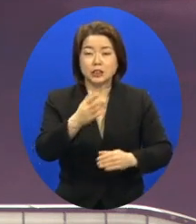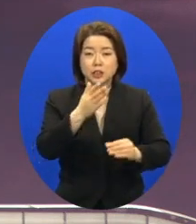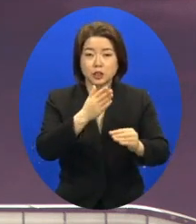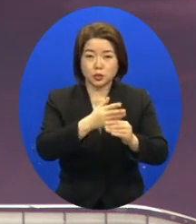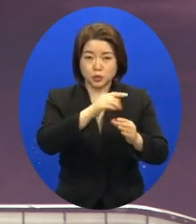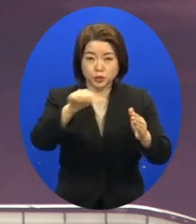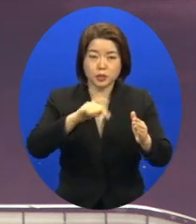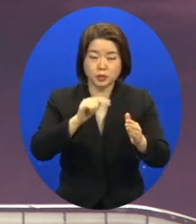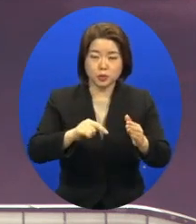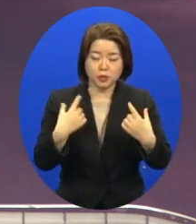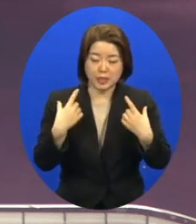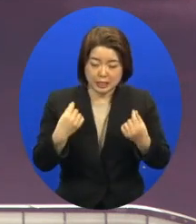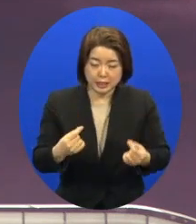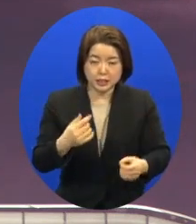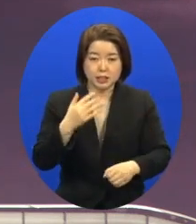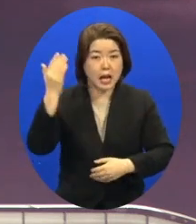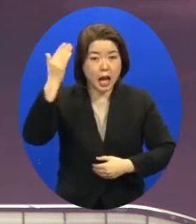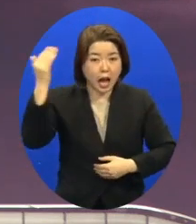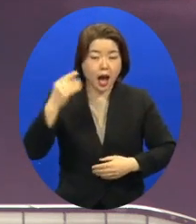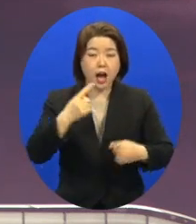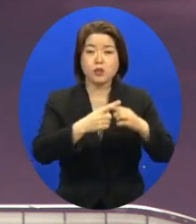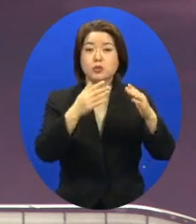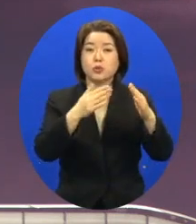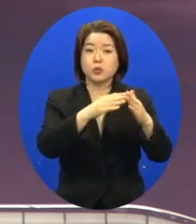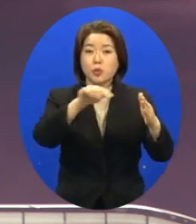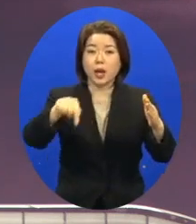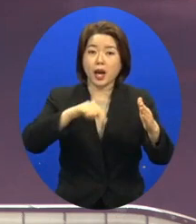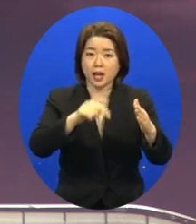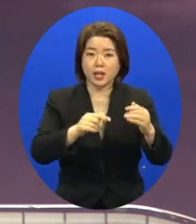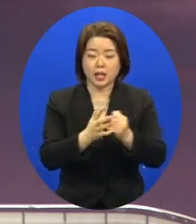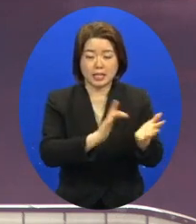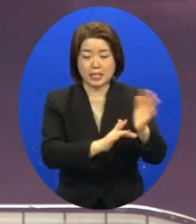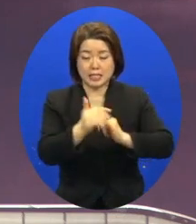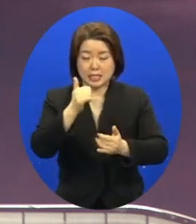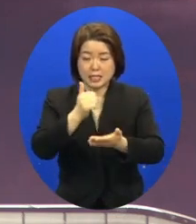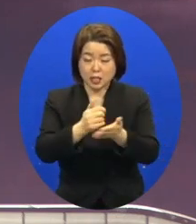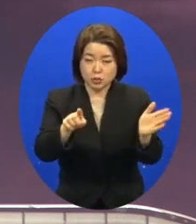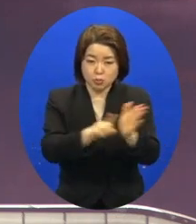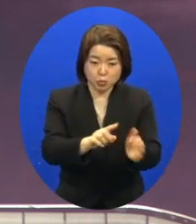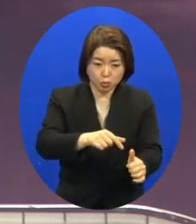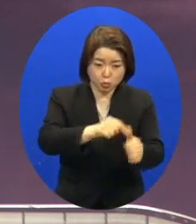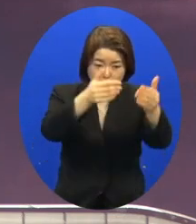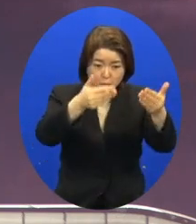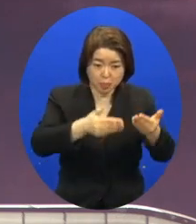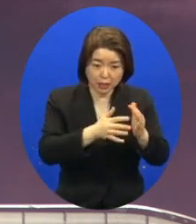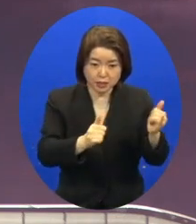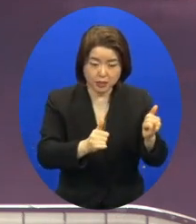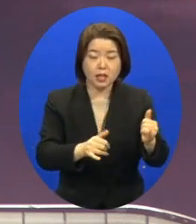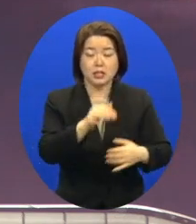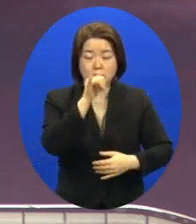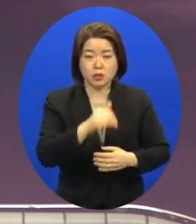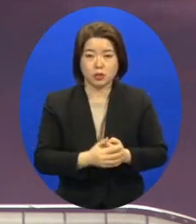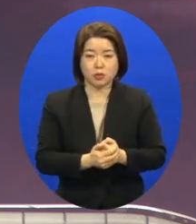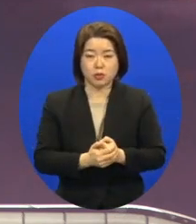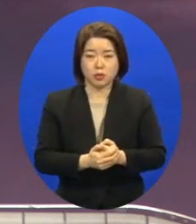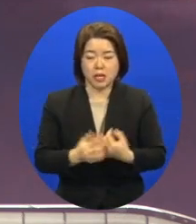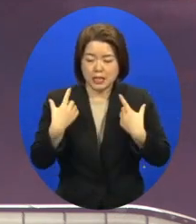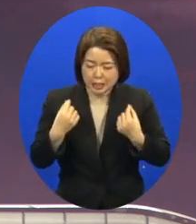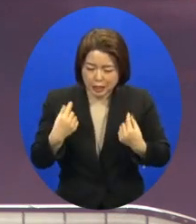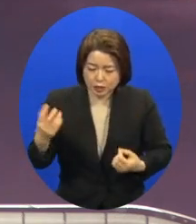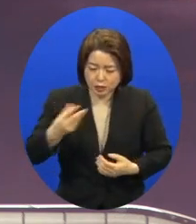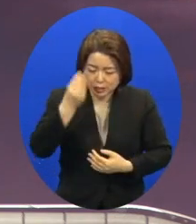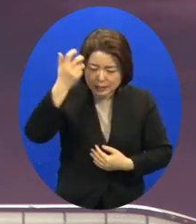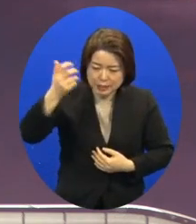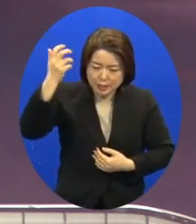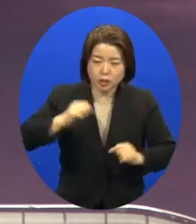여전히 한국 교회 안에 예수를 믿고 구원받은 자들이 생긴다는 것, 여전히 성령의 역사로